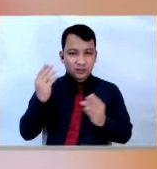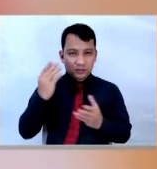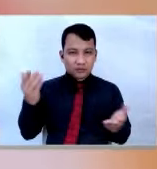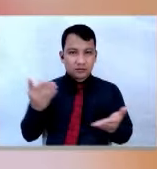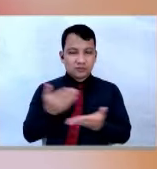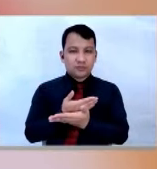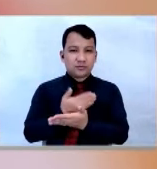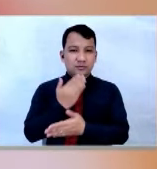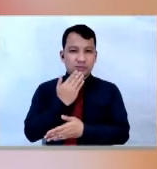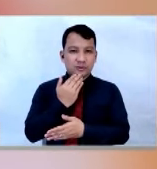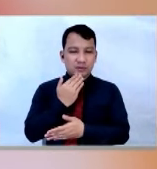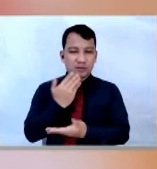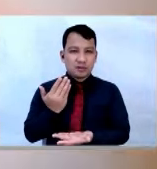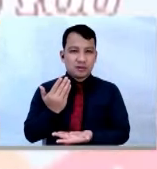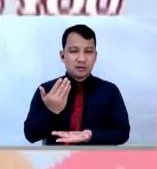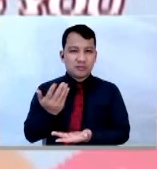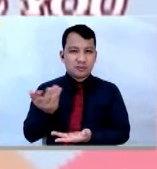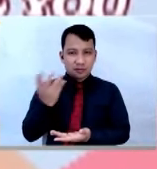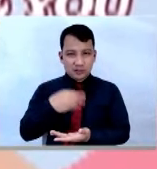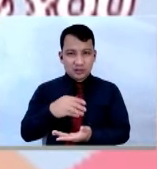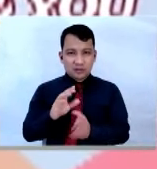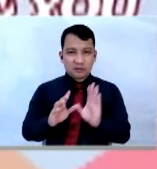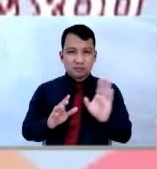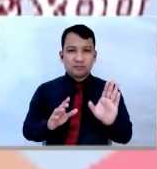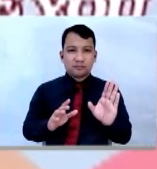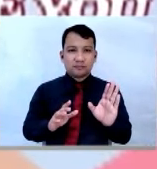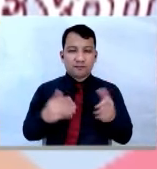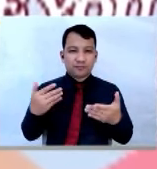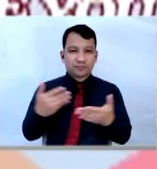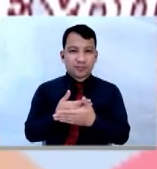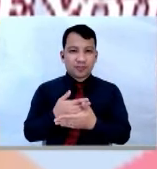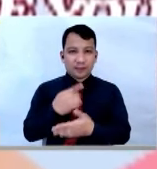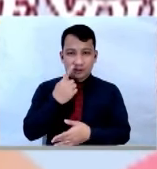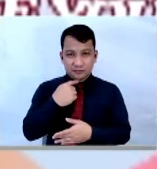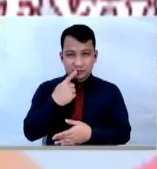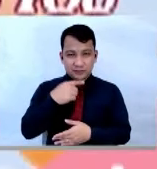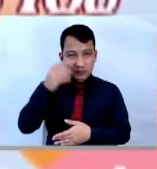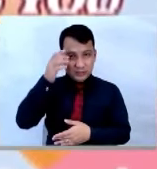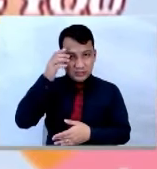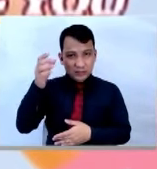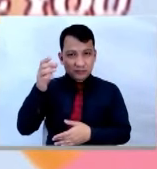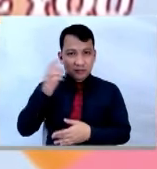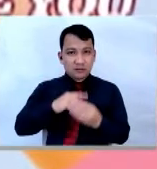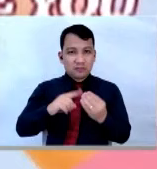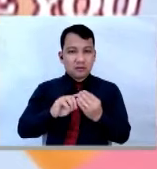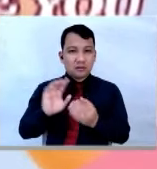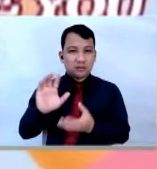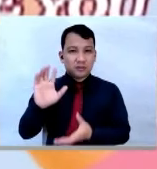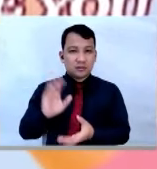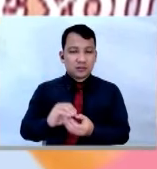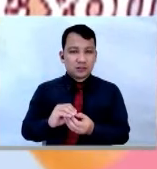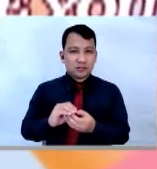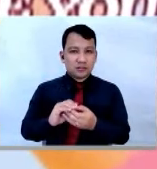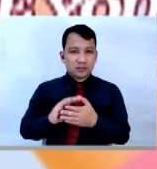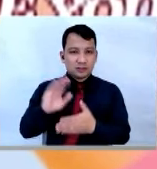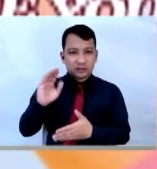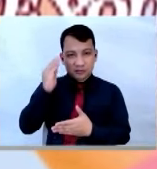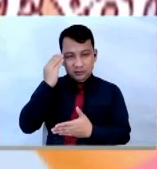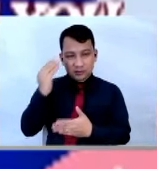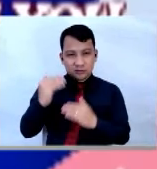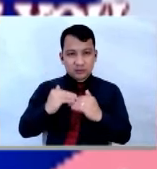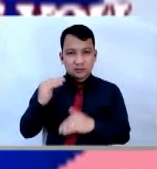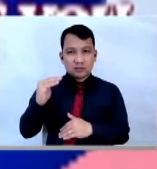sweet." Blooming din ang girls sa kanilang fresh pink concept. Nauna nang naglabas ng concept photos ang BINI para sa